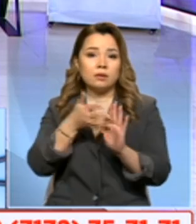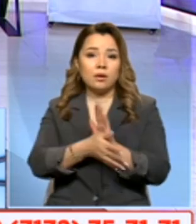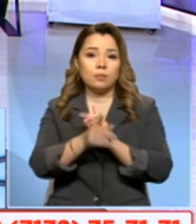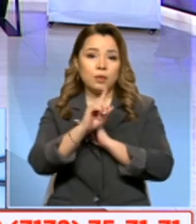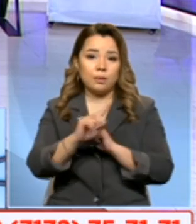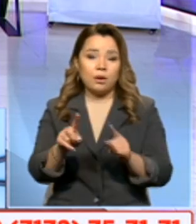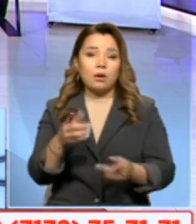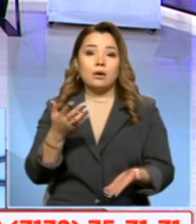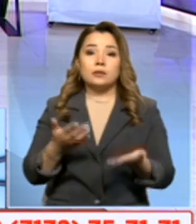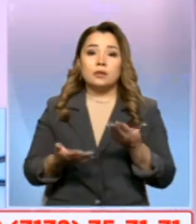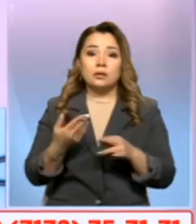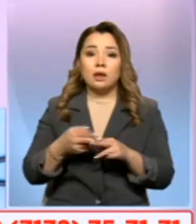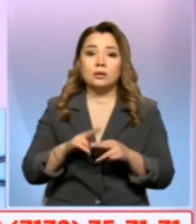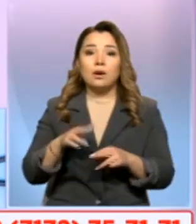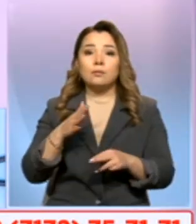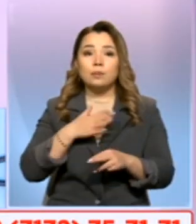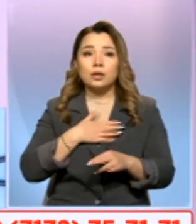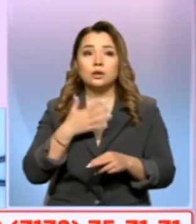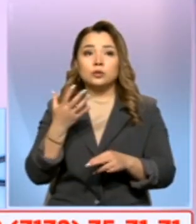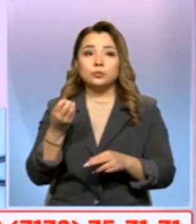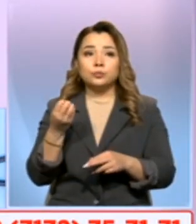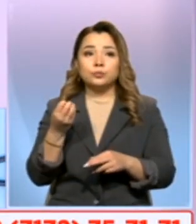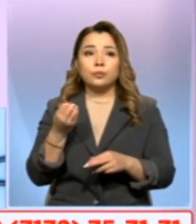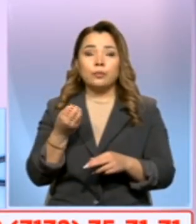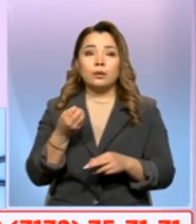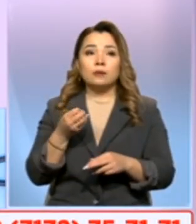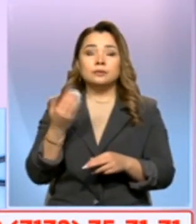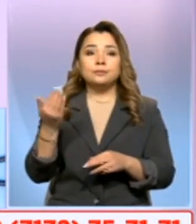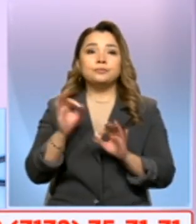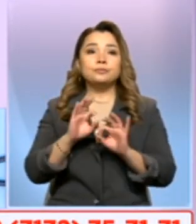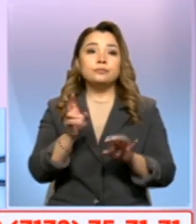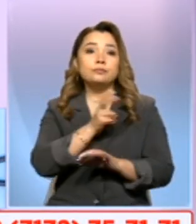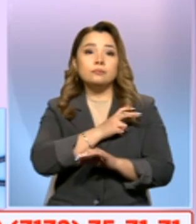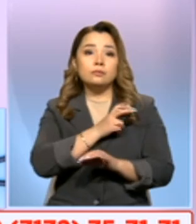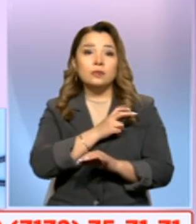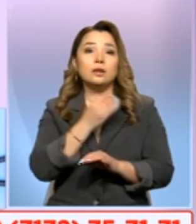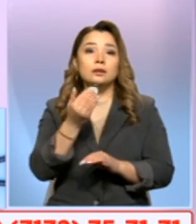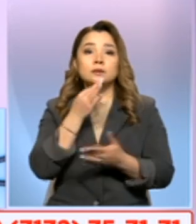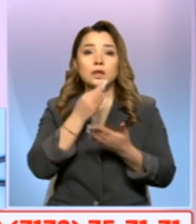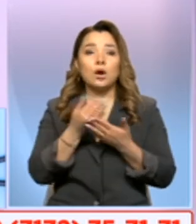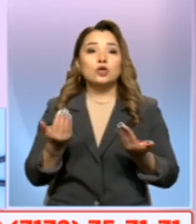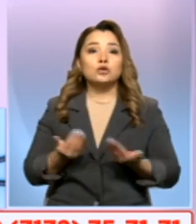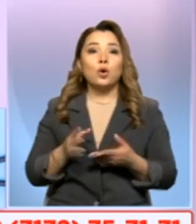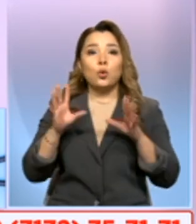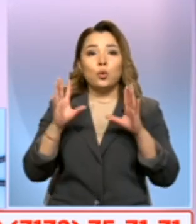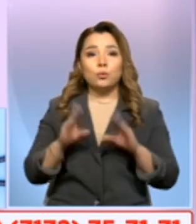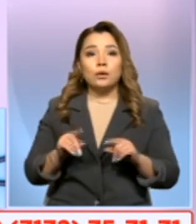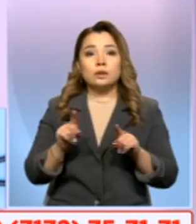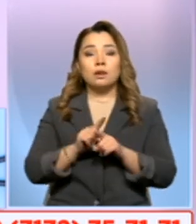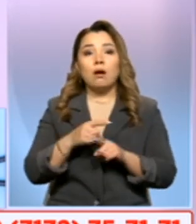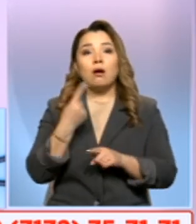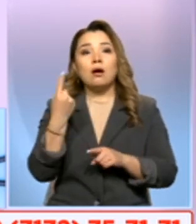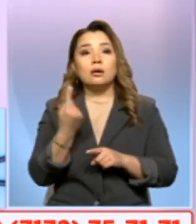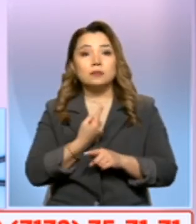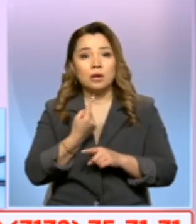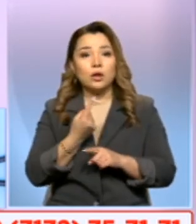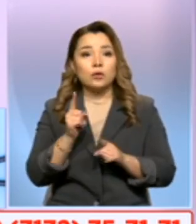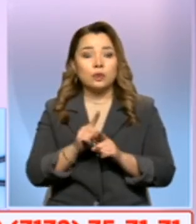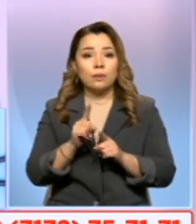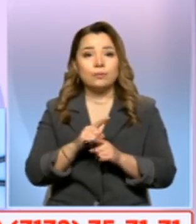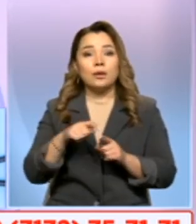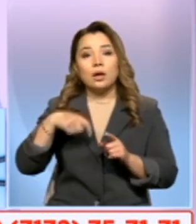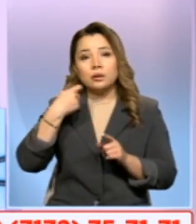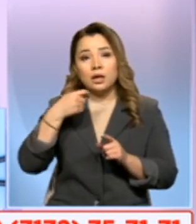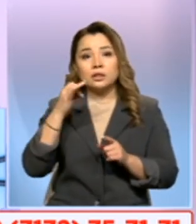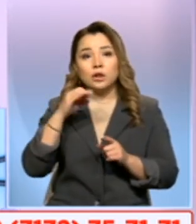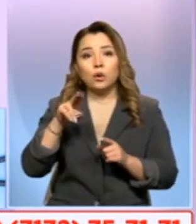Сіңбейді. Ал бізде мынау Махаббат ханым айтып өтті ғой, жалпы өмір бойына адамға бір ғана кішкентай қасықпен